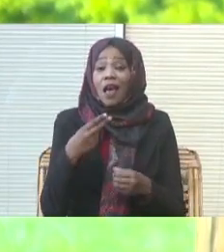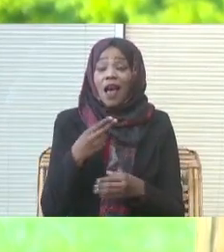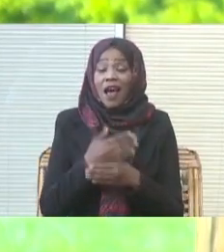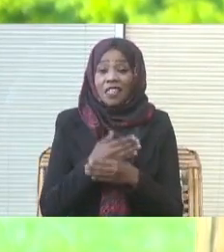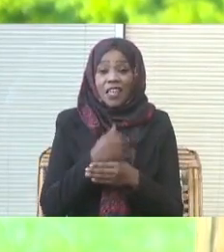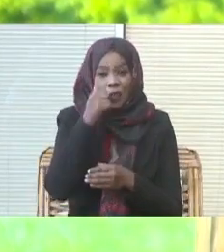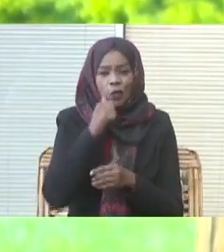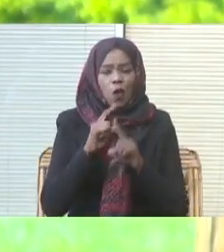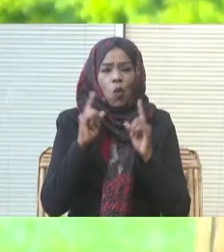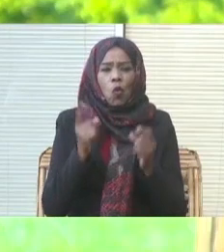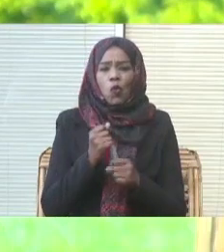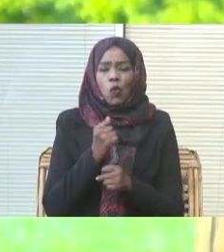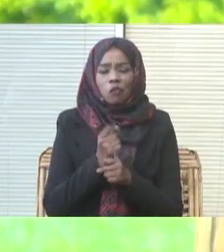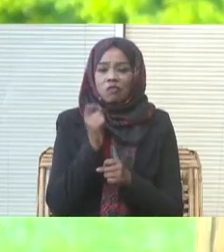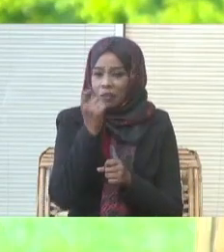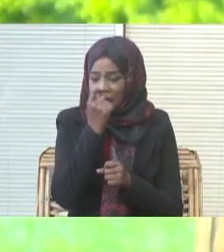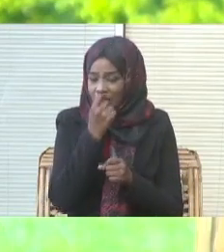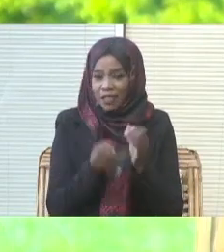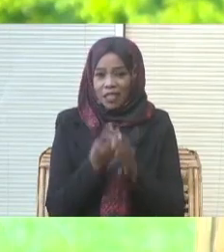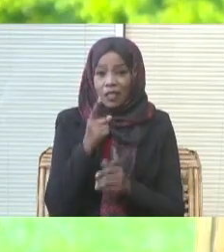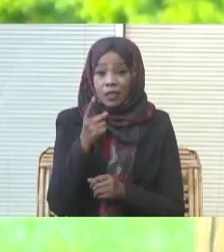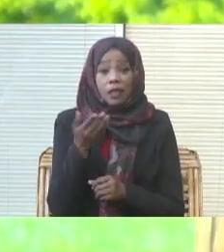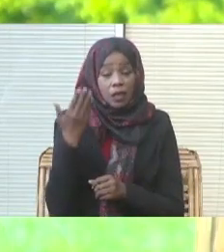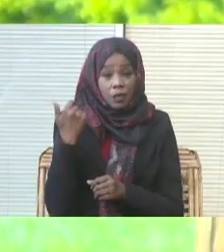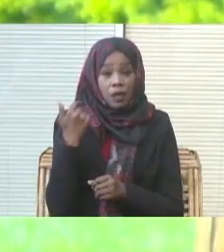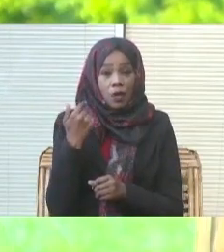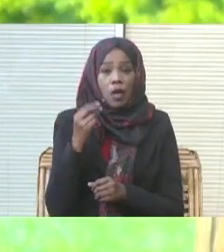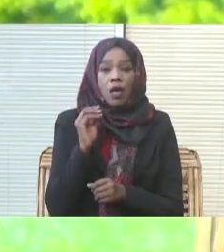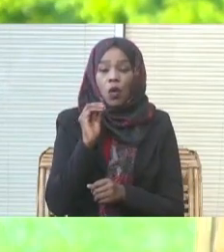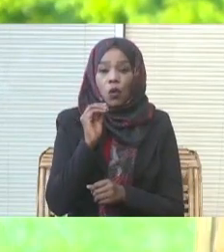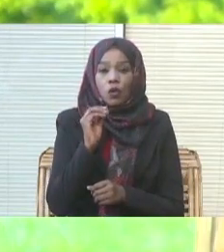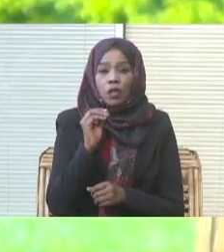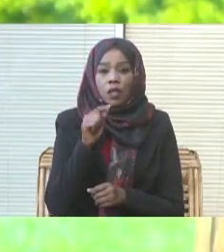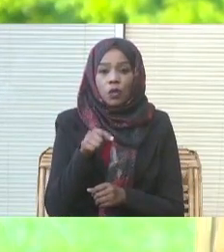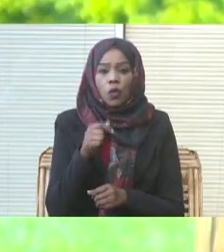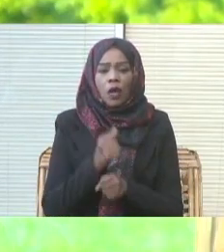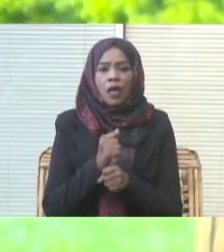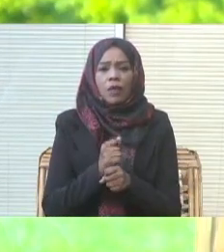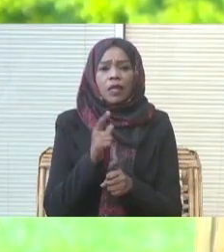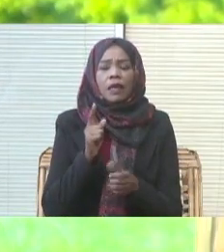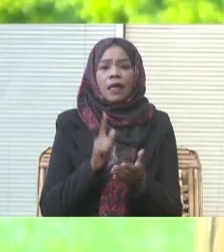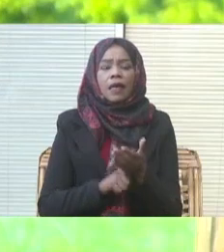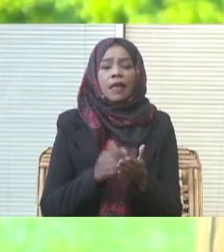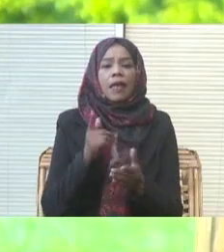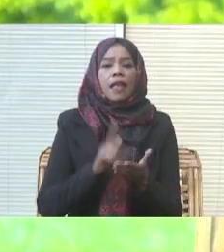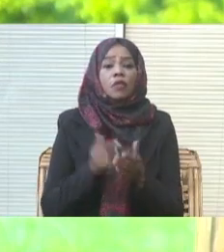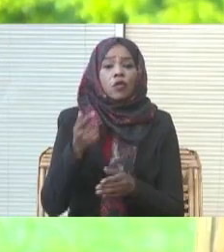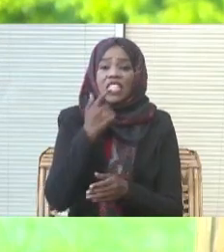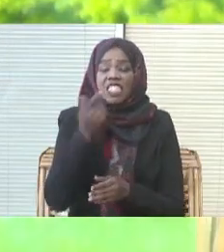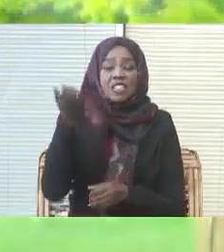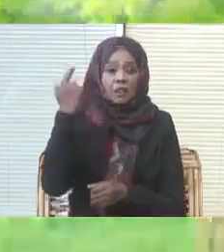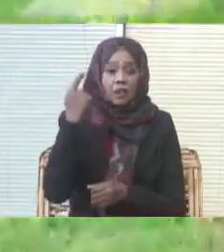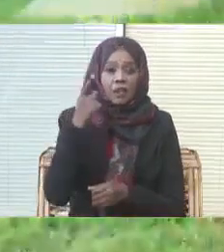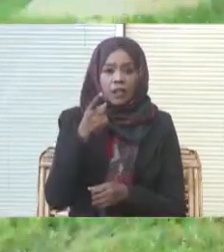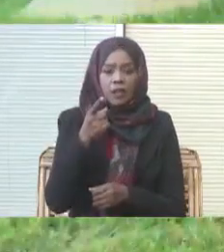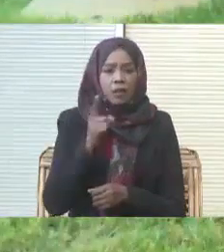هون. حاجة جميلة جدا يا مهند، انت قبل الهواء او تحت الهواء كنت بتقول لي انه العمل ده كان مفترض يكون من السنة اللي فاتت، فانت